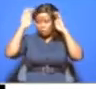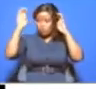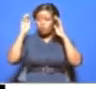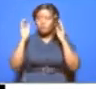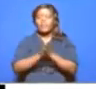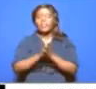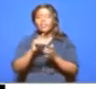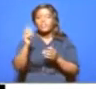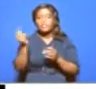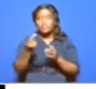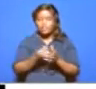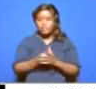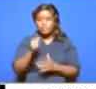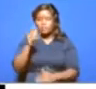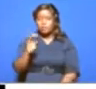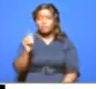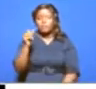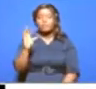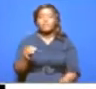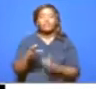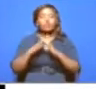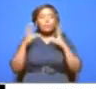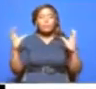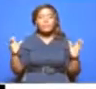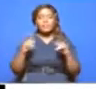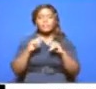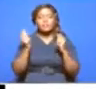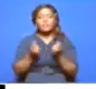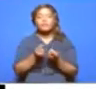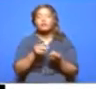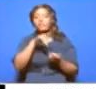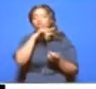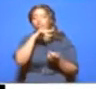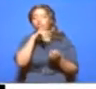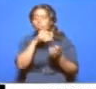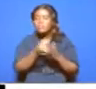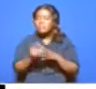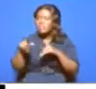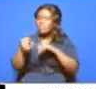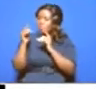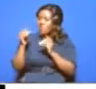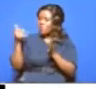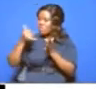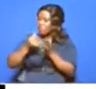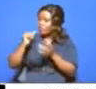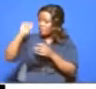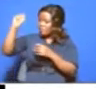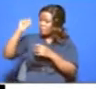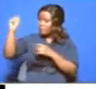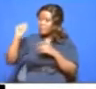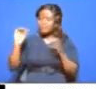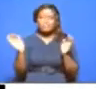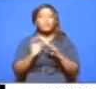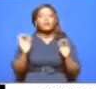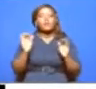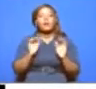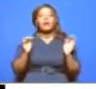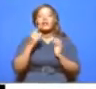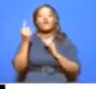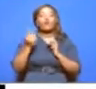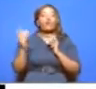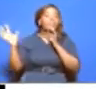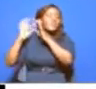pili kwa ukubwa nchini Uganda. Himaya hiyo haijihusishi na siasa, ila ni masuala ya utamaduni na kuelimisha vijana